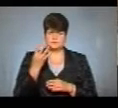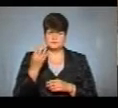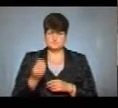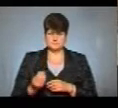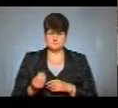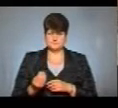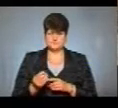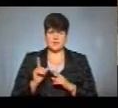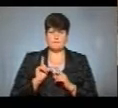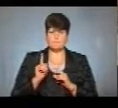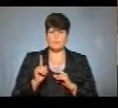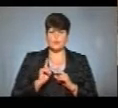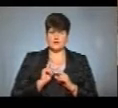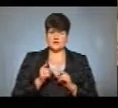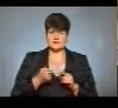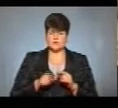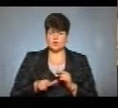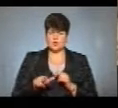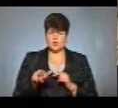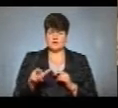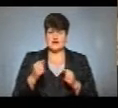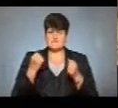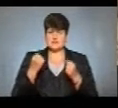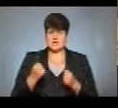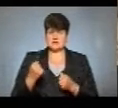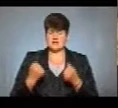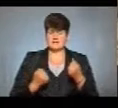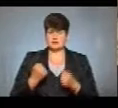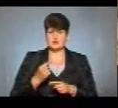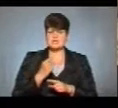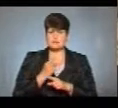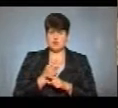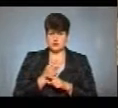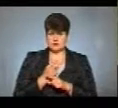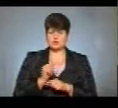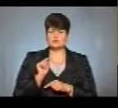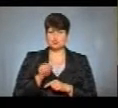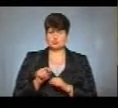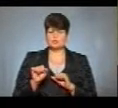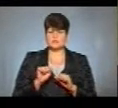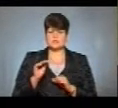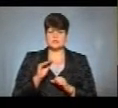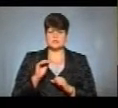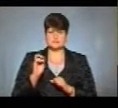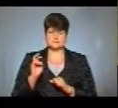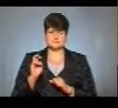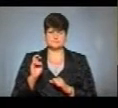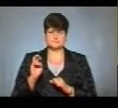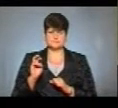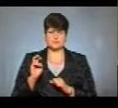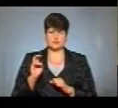Проїзд цією ділянкою дороги для вантажних автомобілів заборонений. Тому управління житлово-комунального